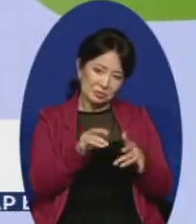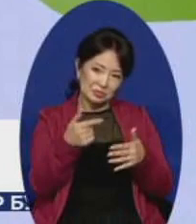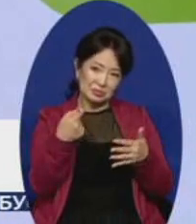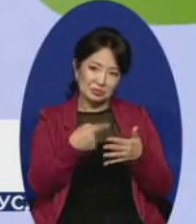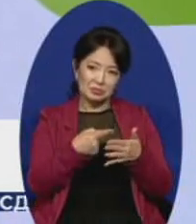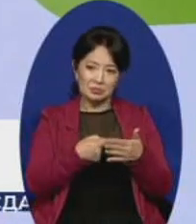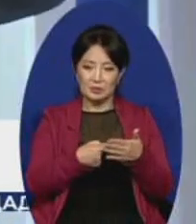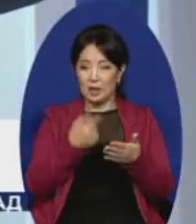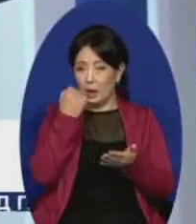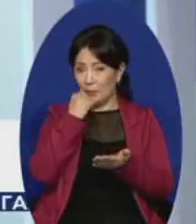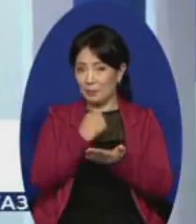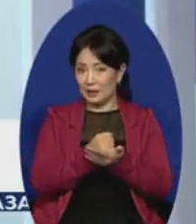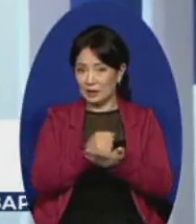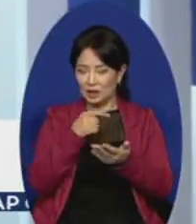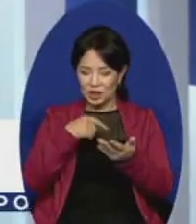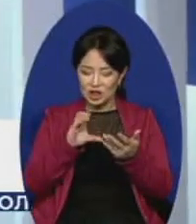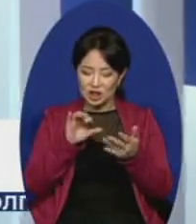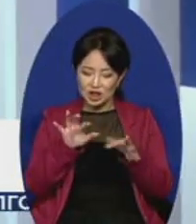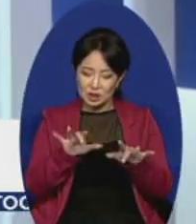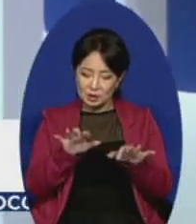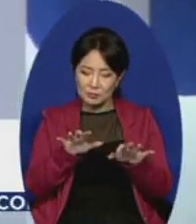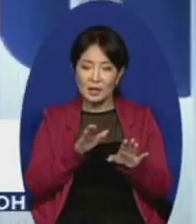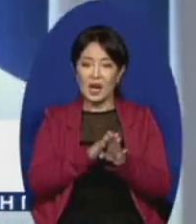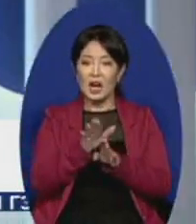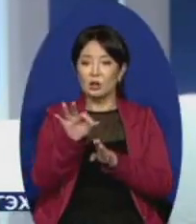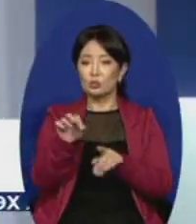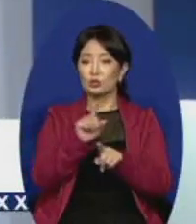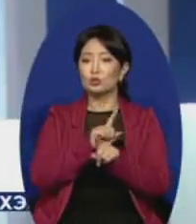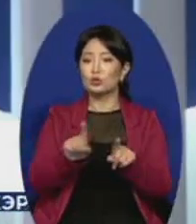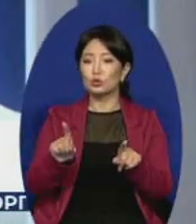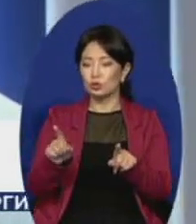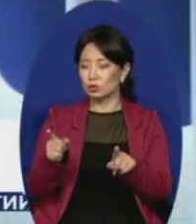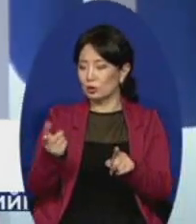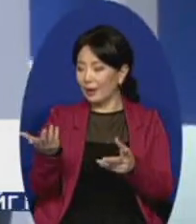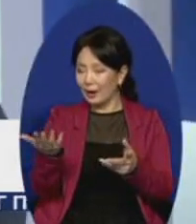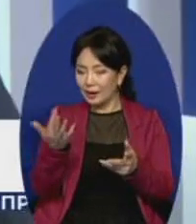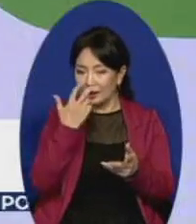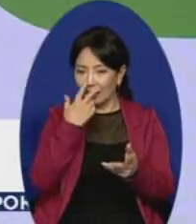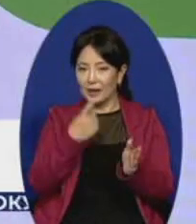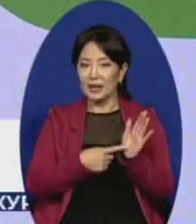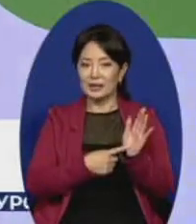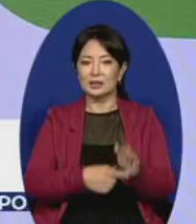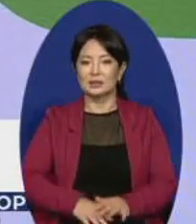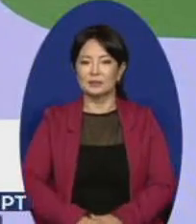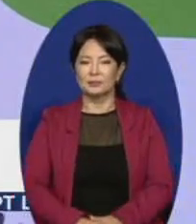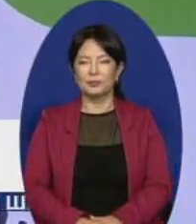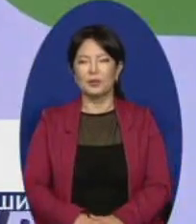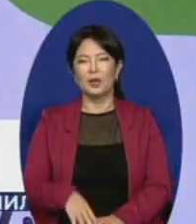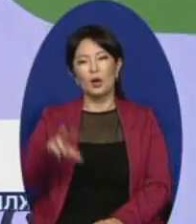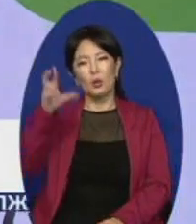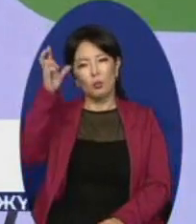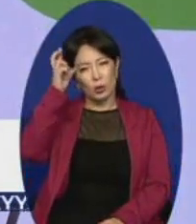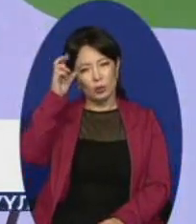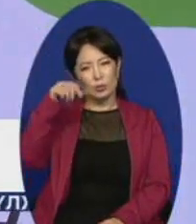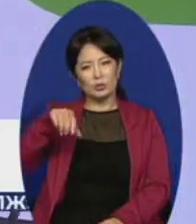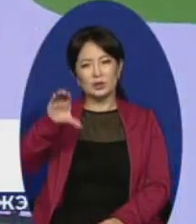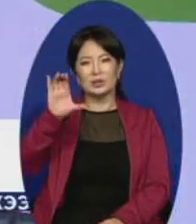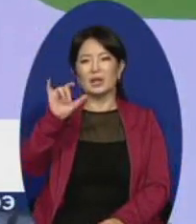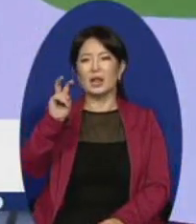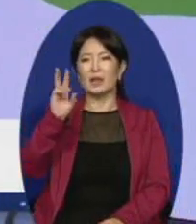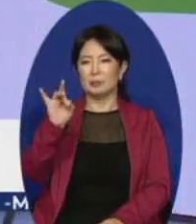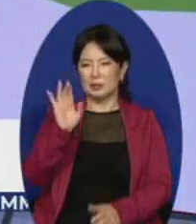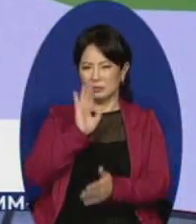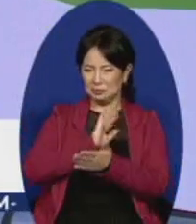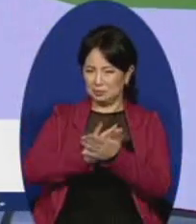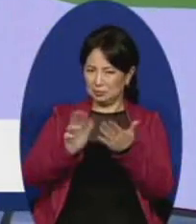шивж баталгаажуулдаг. Үүнийг нь систем дээр албажуулсан зөрчлүүд хүртэл илрүүлжээ. Ер нь боловсролын салбар бол